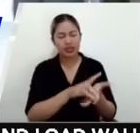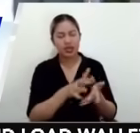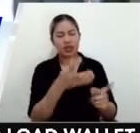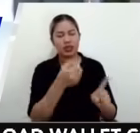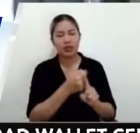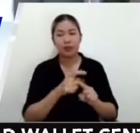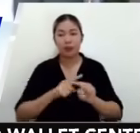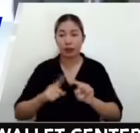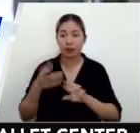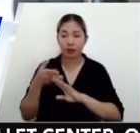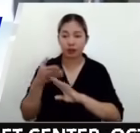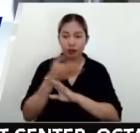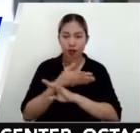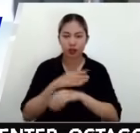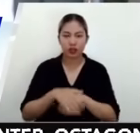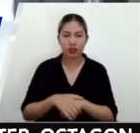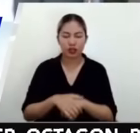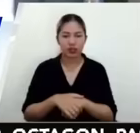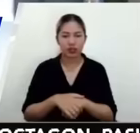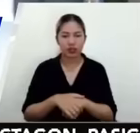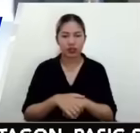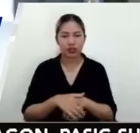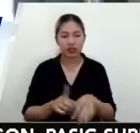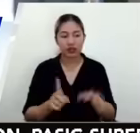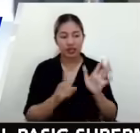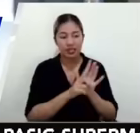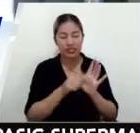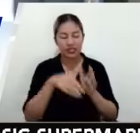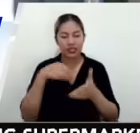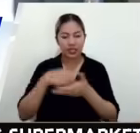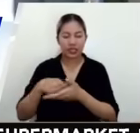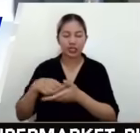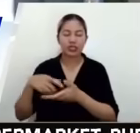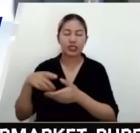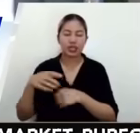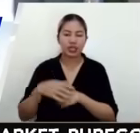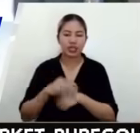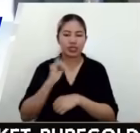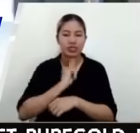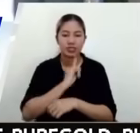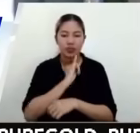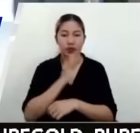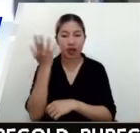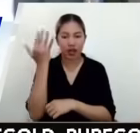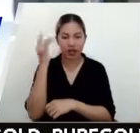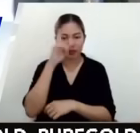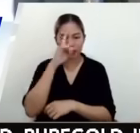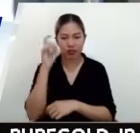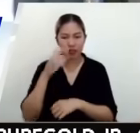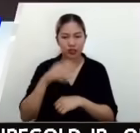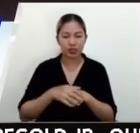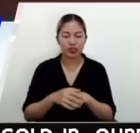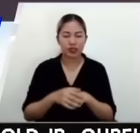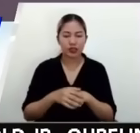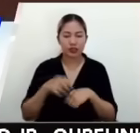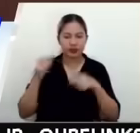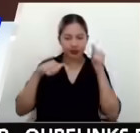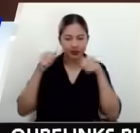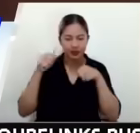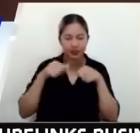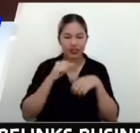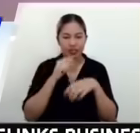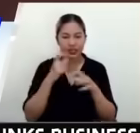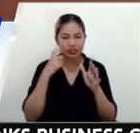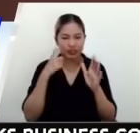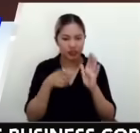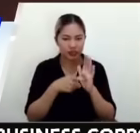siyang persona non grata sa Israel ng kanilang ambassador dahil sa pag-aalinlangan daw ni Guterres na punahin ang Iran. Ayon